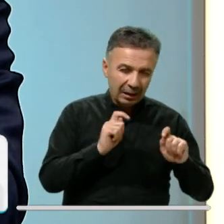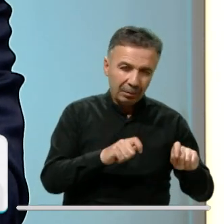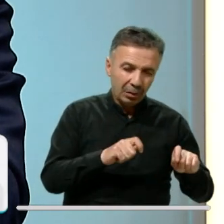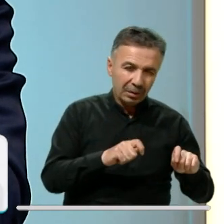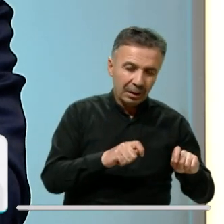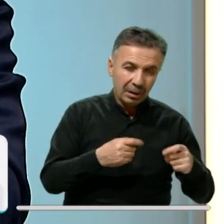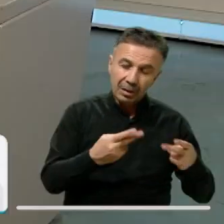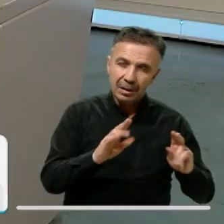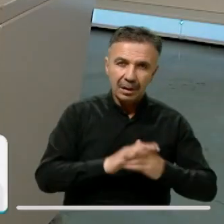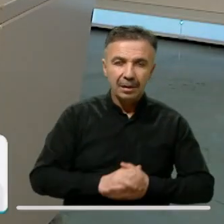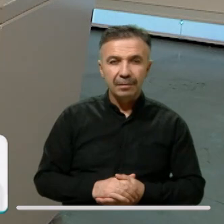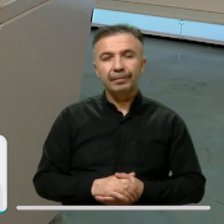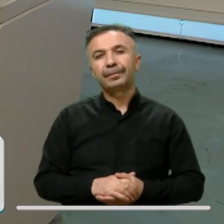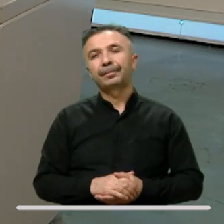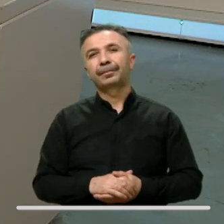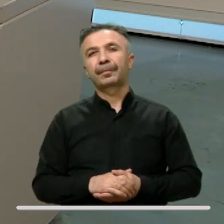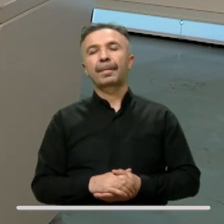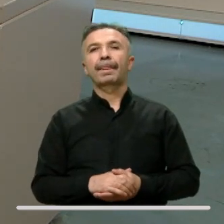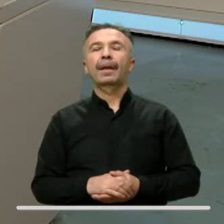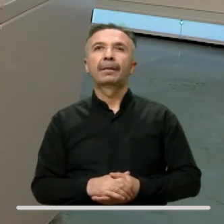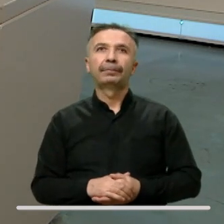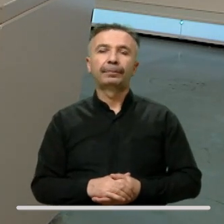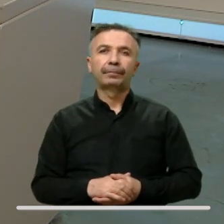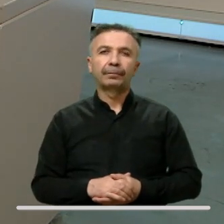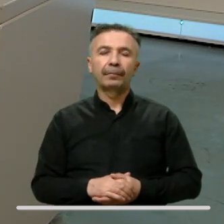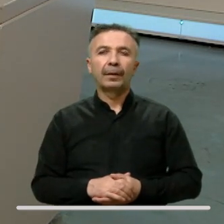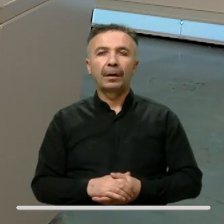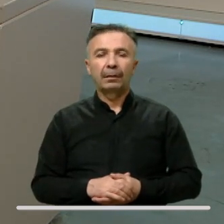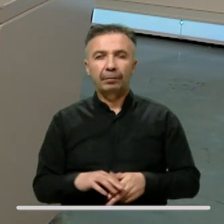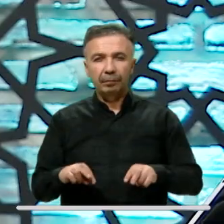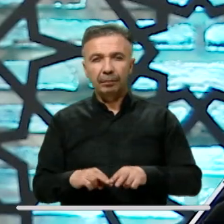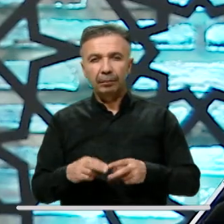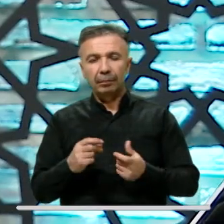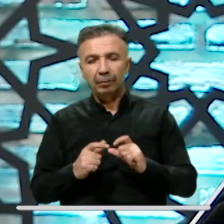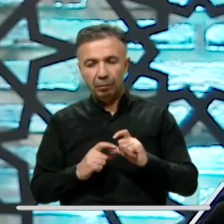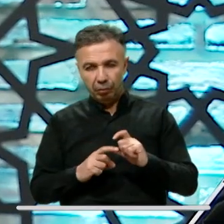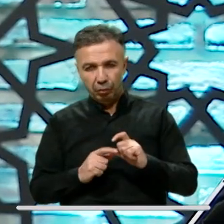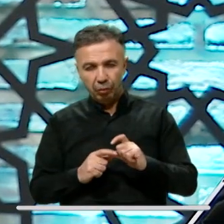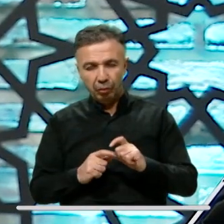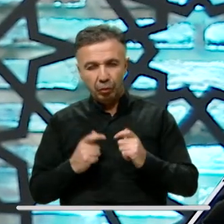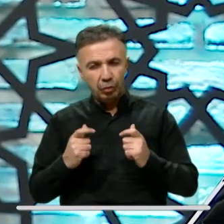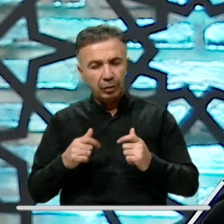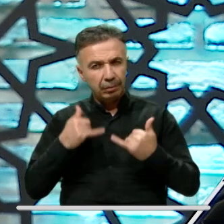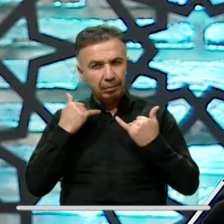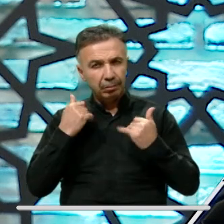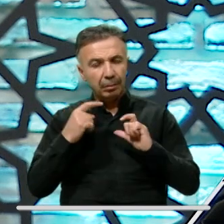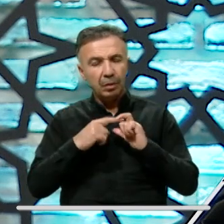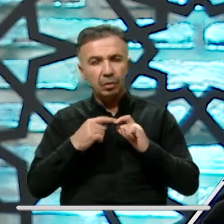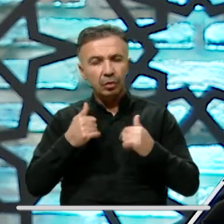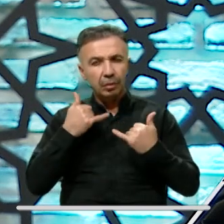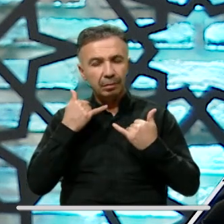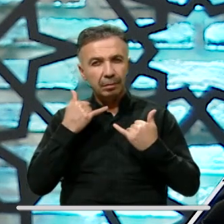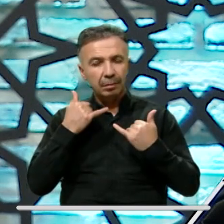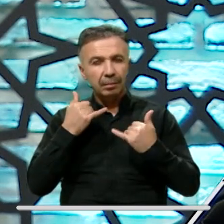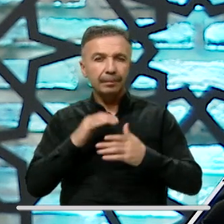kendileri yapmalılar. Peki efendim, teşekkür ederiz. Muş'tan bir telefonumuz var. Ertuğrul Bey telefon attığımızda. Ertuğrul Bey,